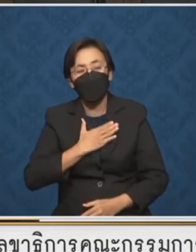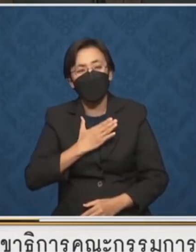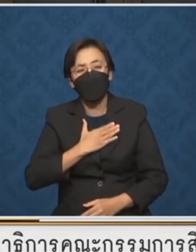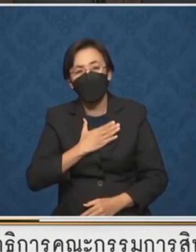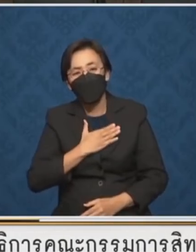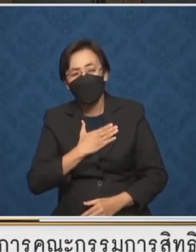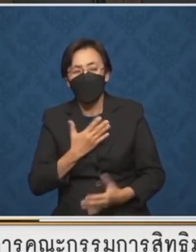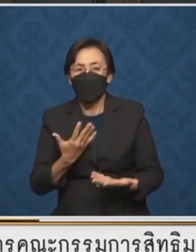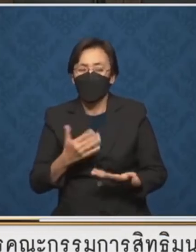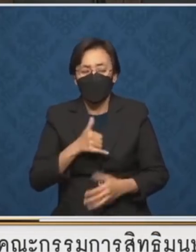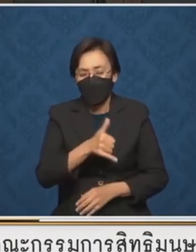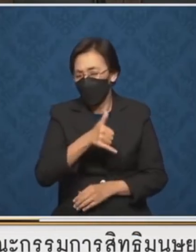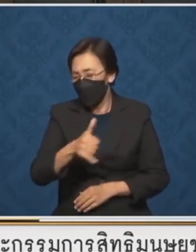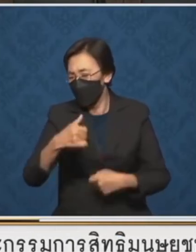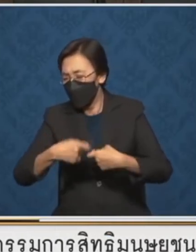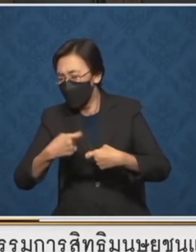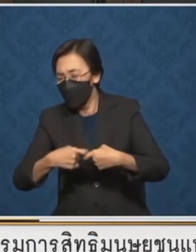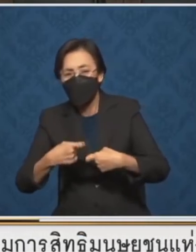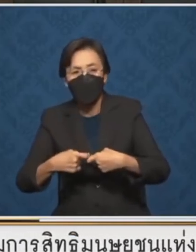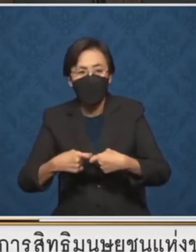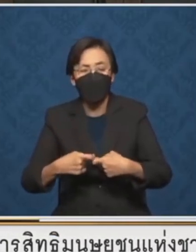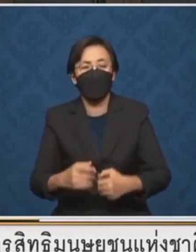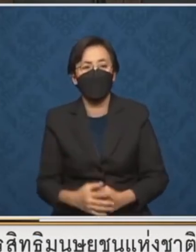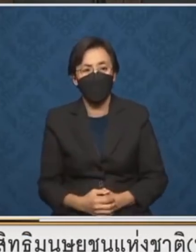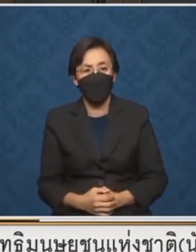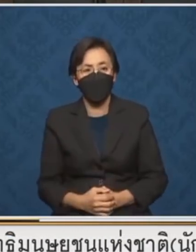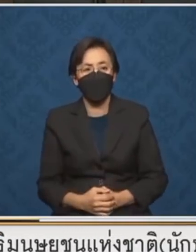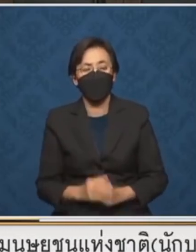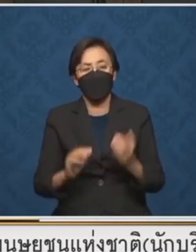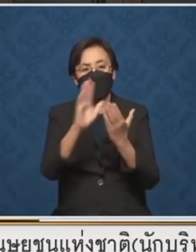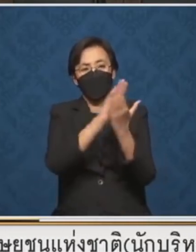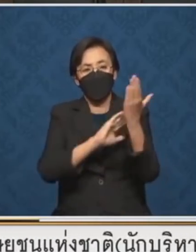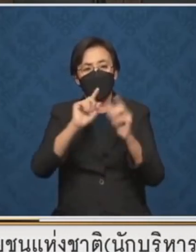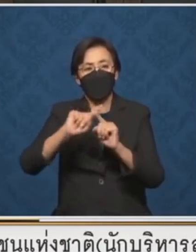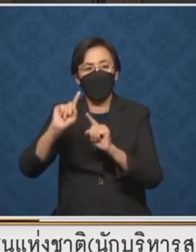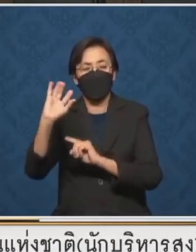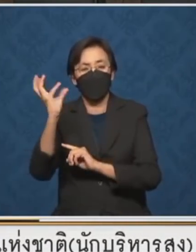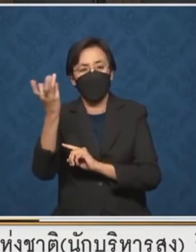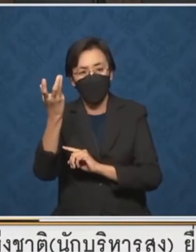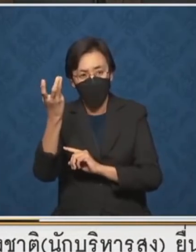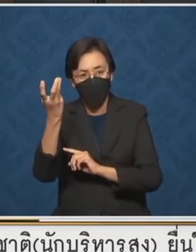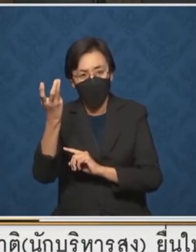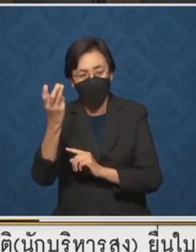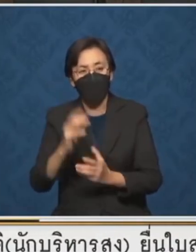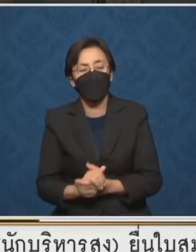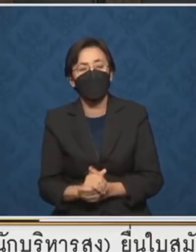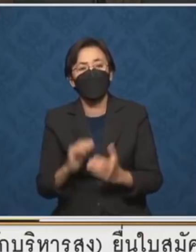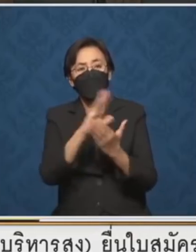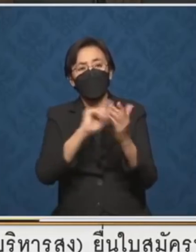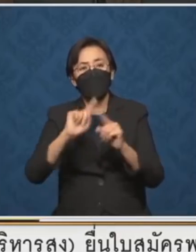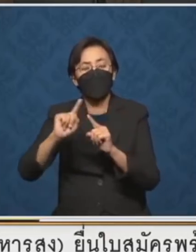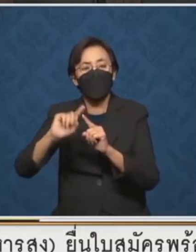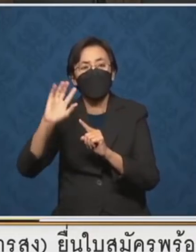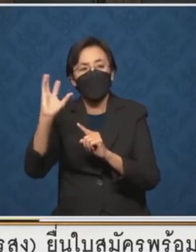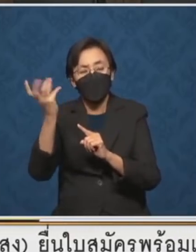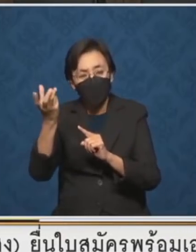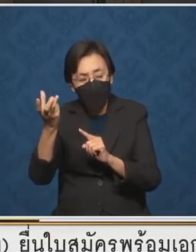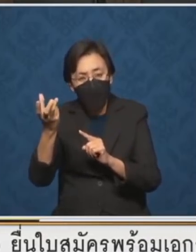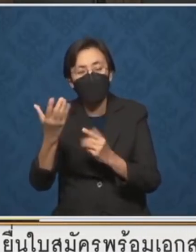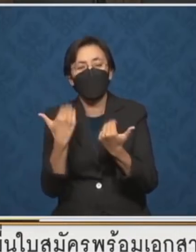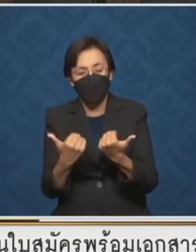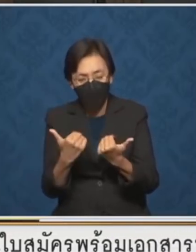ามารถไปไหนมาไหนได้ยุคที่ในทั่วโลกการดิจิทัลเซชันถูกเร่งกระบวนการขึ้นเป็น